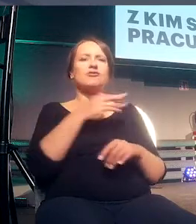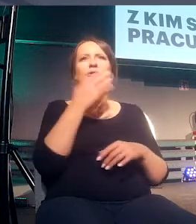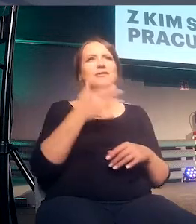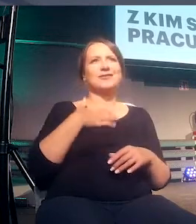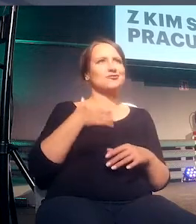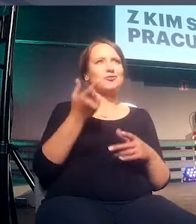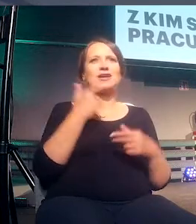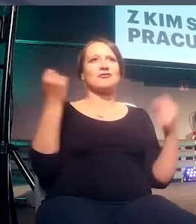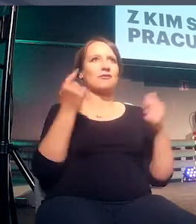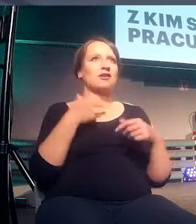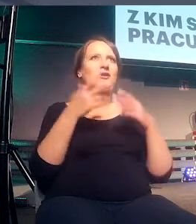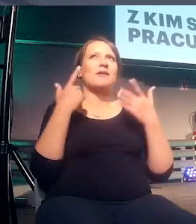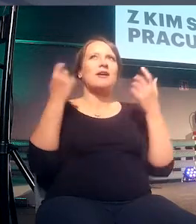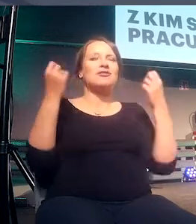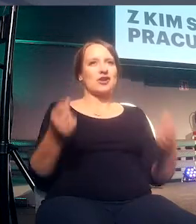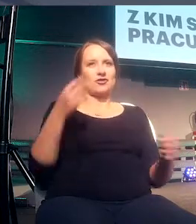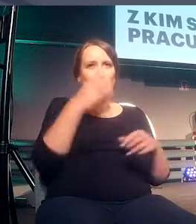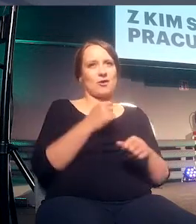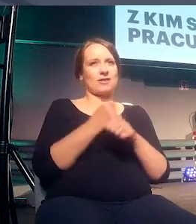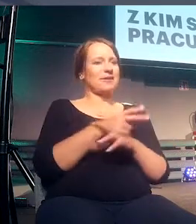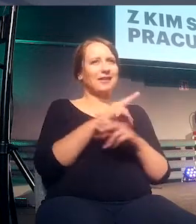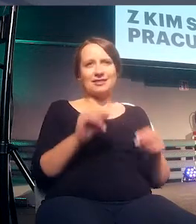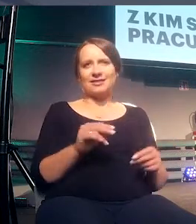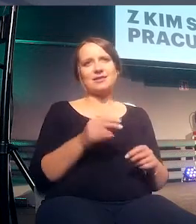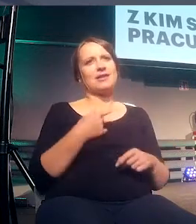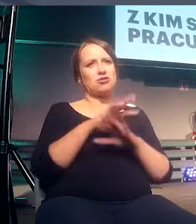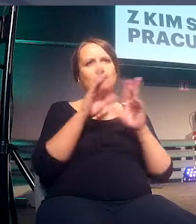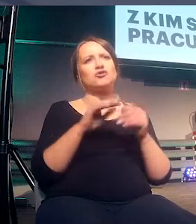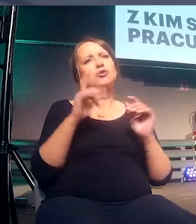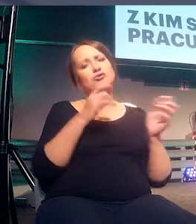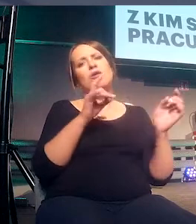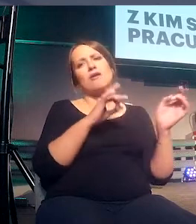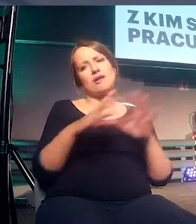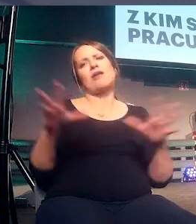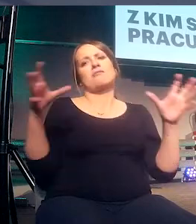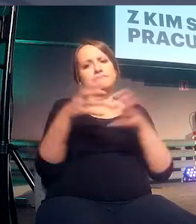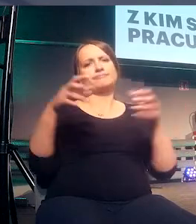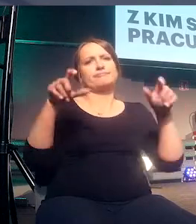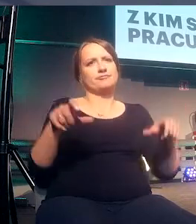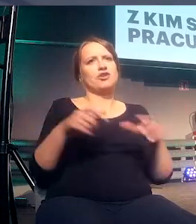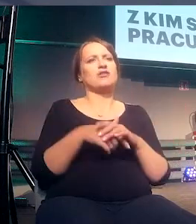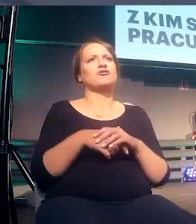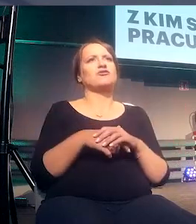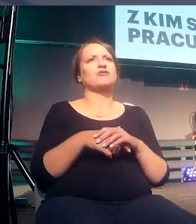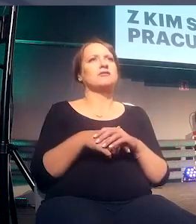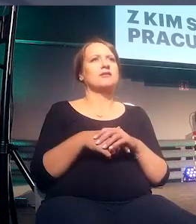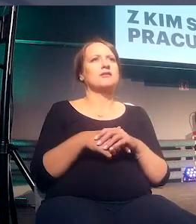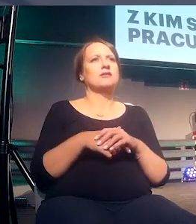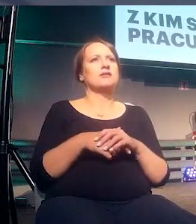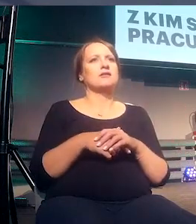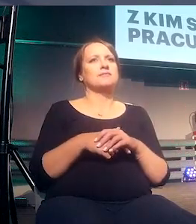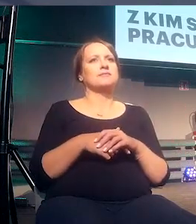być aż tak bardzo skomplikowanym, no bo to jest ilość programistów, z którymi siedzimy razem w pokoju, do których możemy podejść i